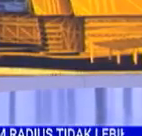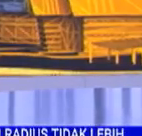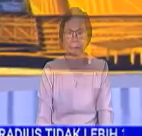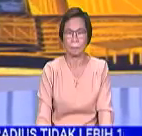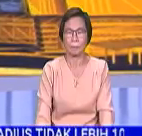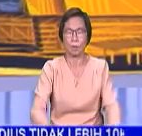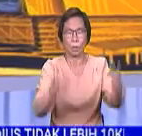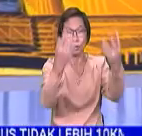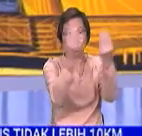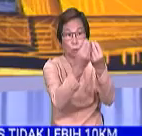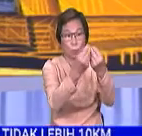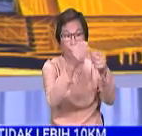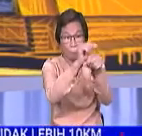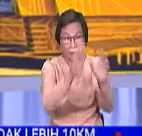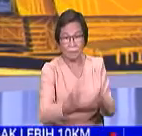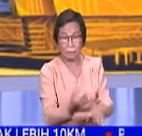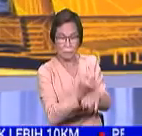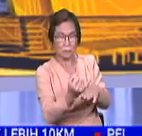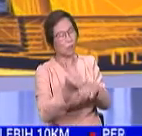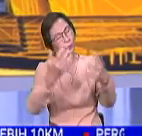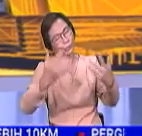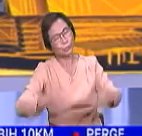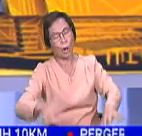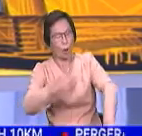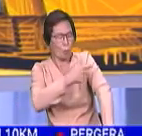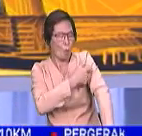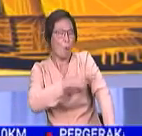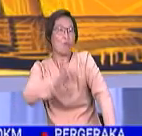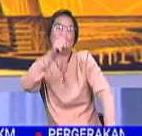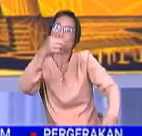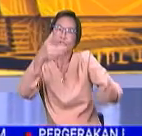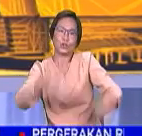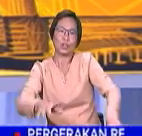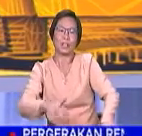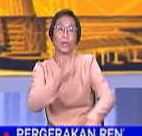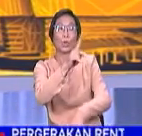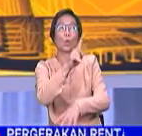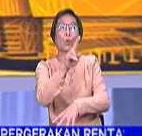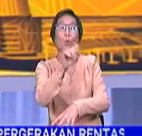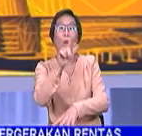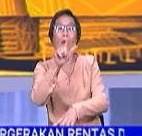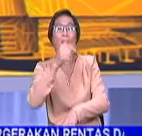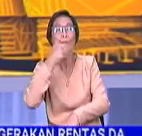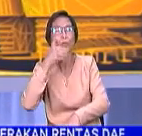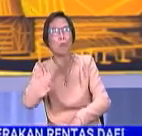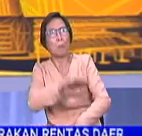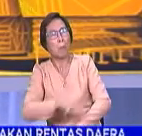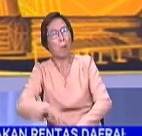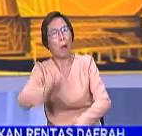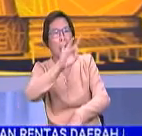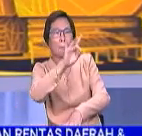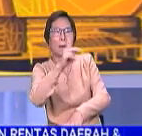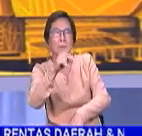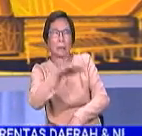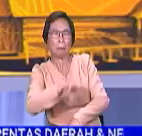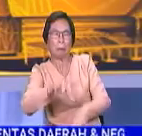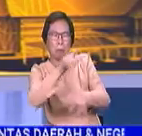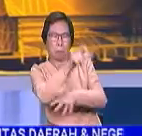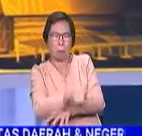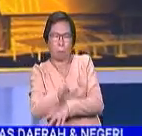bilangan pekerja industri selesai terima Cindy kode-kode menghampiri 8000 orang